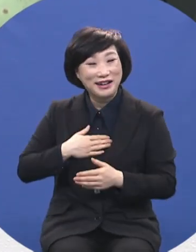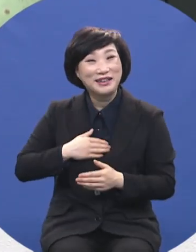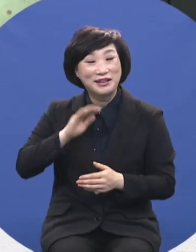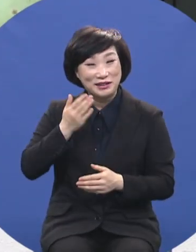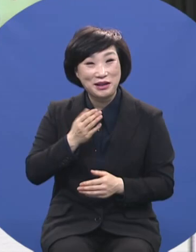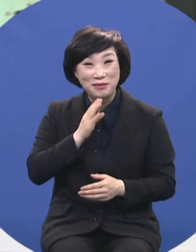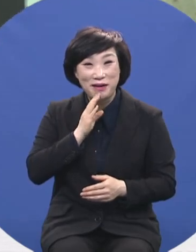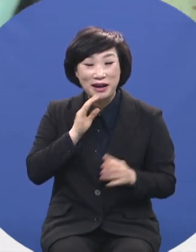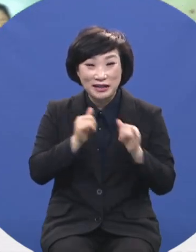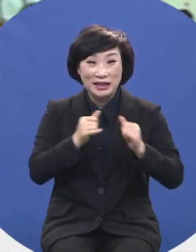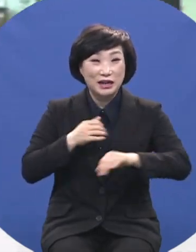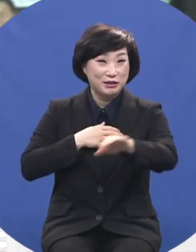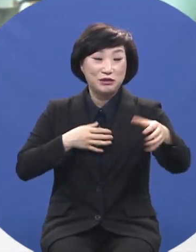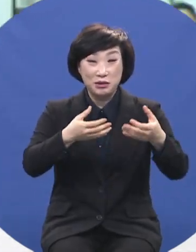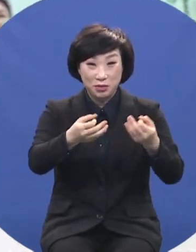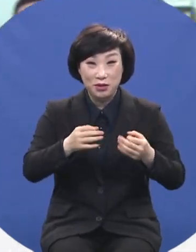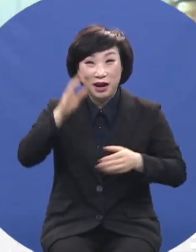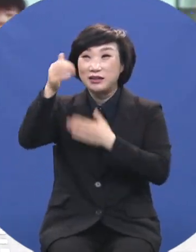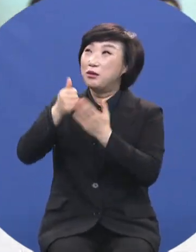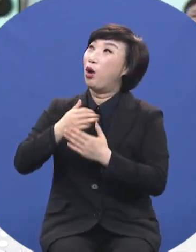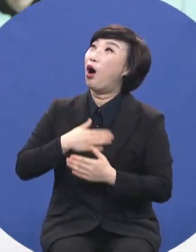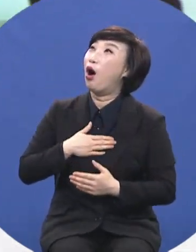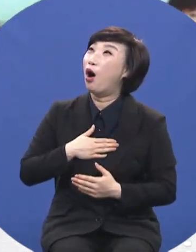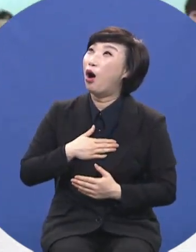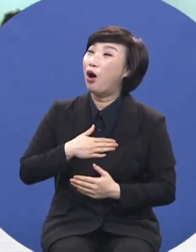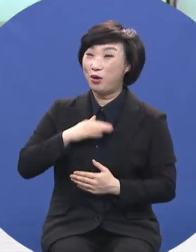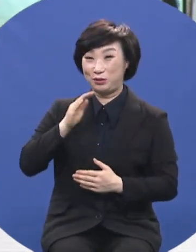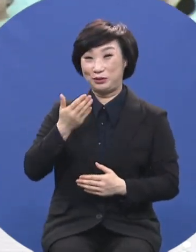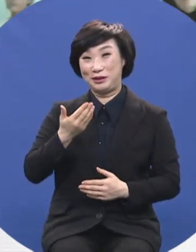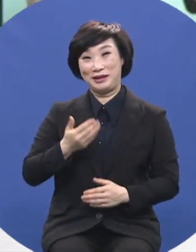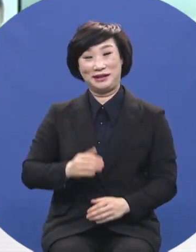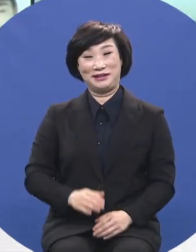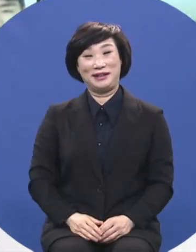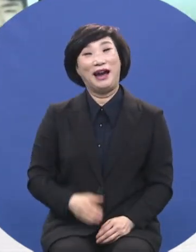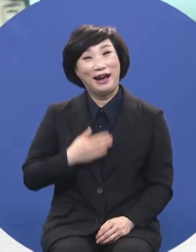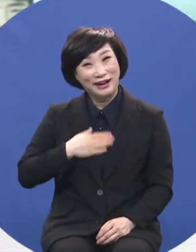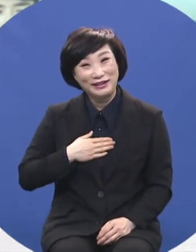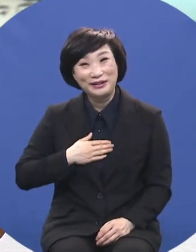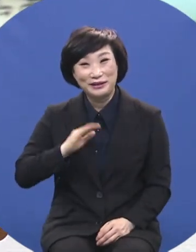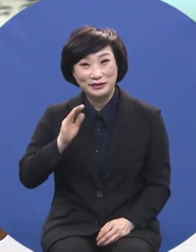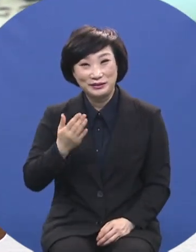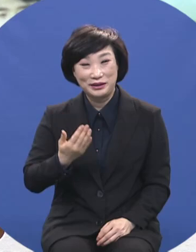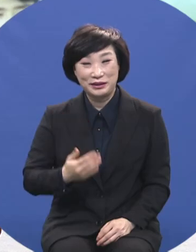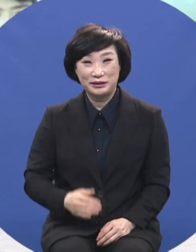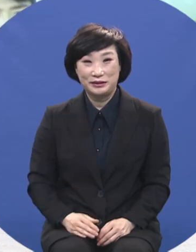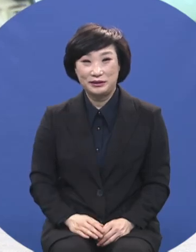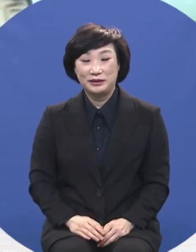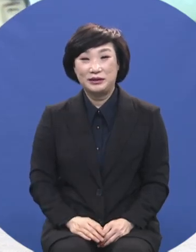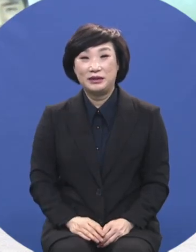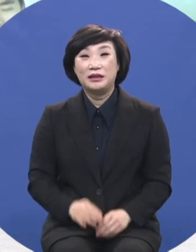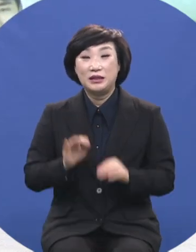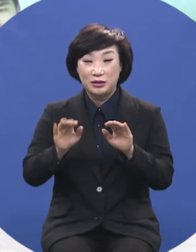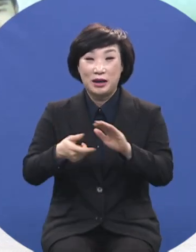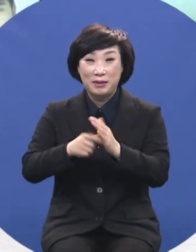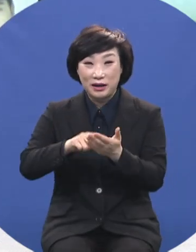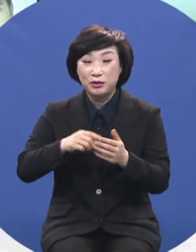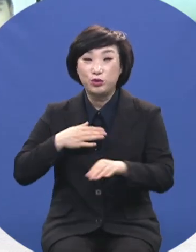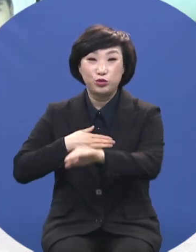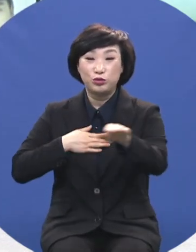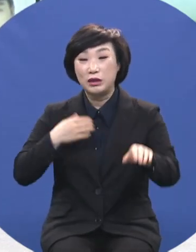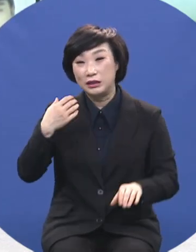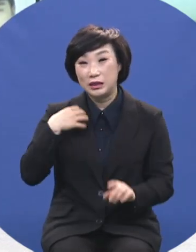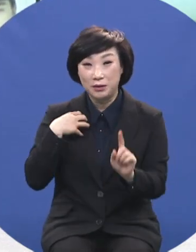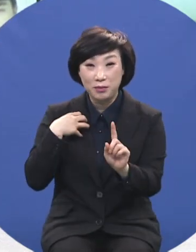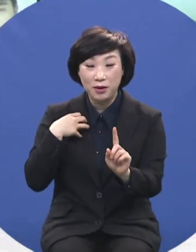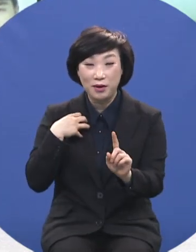우리 인간을 바라보고 하나님을 알게 한다. 알게 해요. 그러니까 이만큼 우리의 사명은